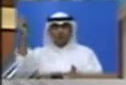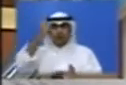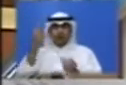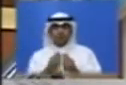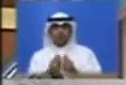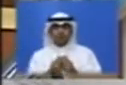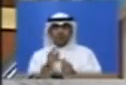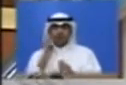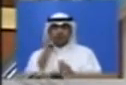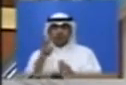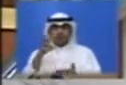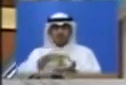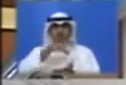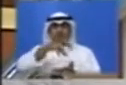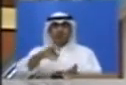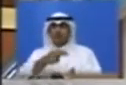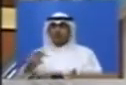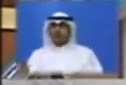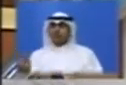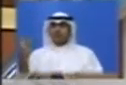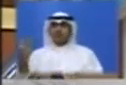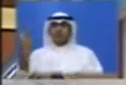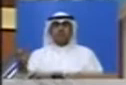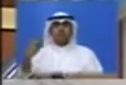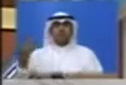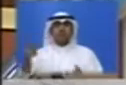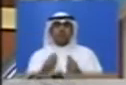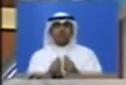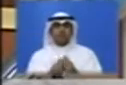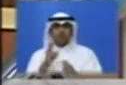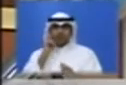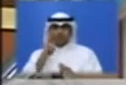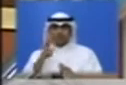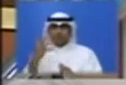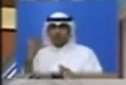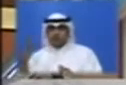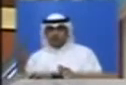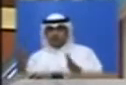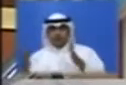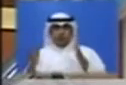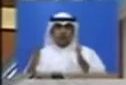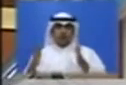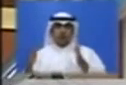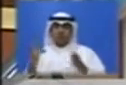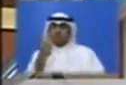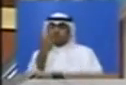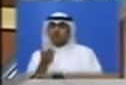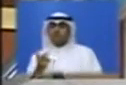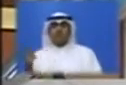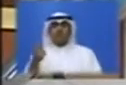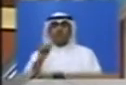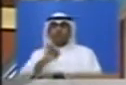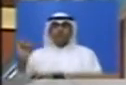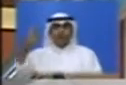تقريبا 27 فرع مثل ما قلت، يستقبلون هذه الأموال. تتراوح قيمة الأضحية من 40 إلى 70 دينار. تقوم بيت